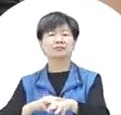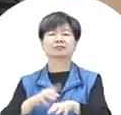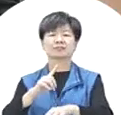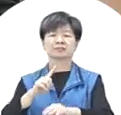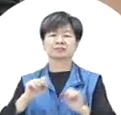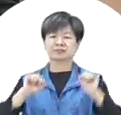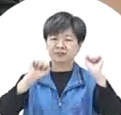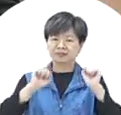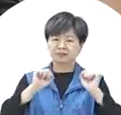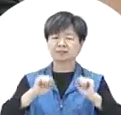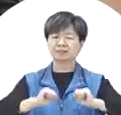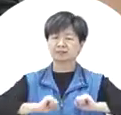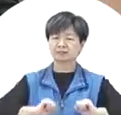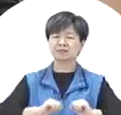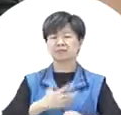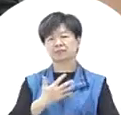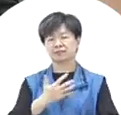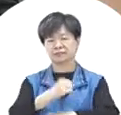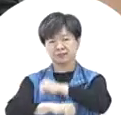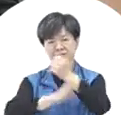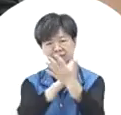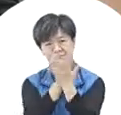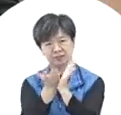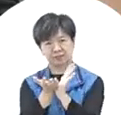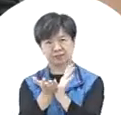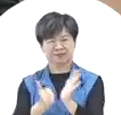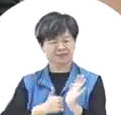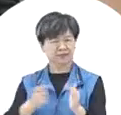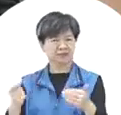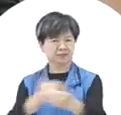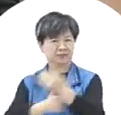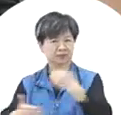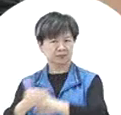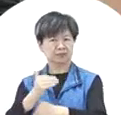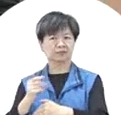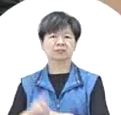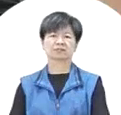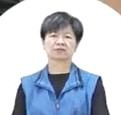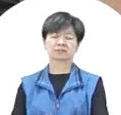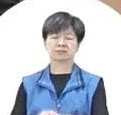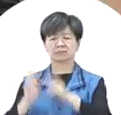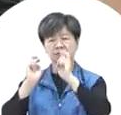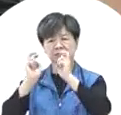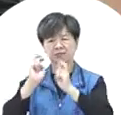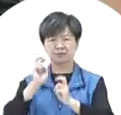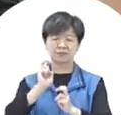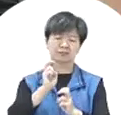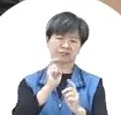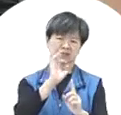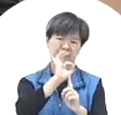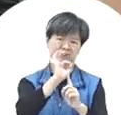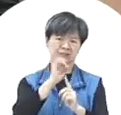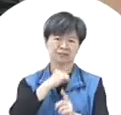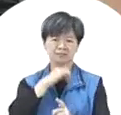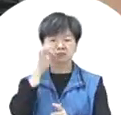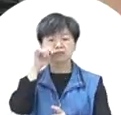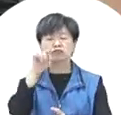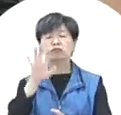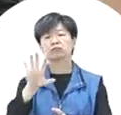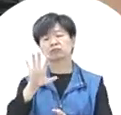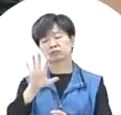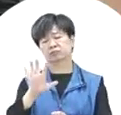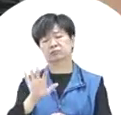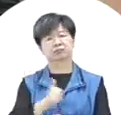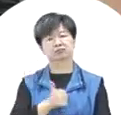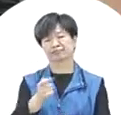在行交通方面，其实对于公车、捷运，对我们来说，其实是我们看得到，根本用不到的。事实上，我们可以用的，